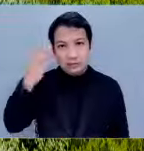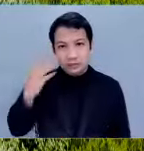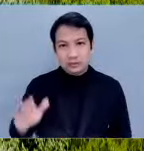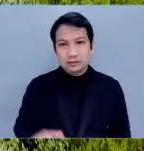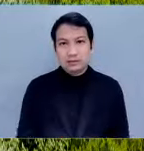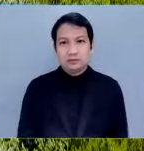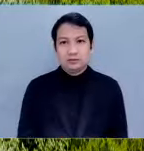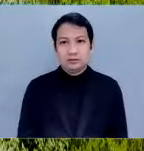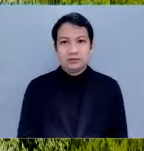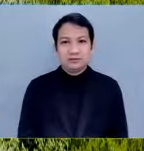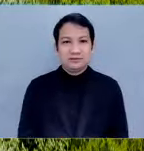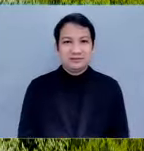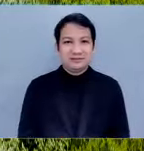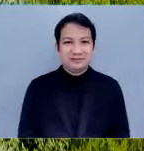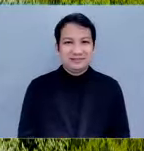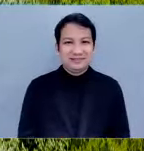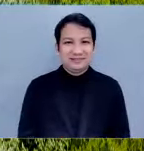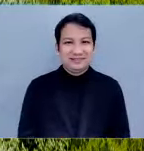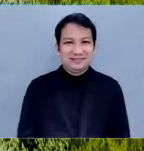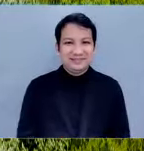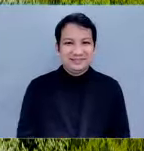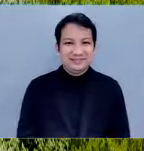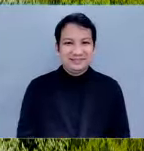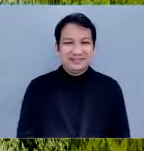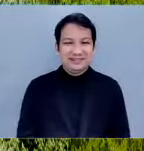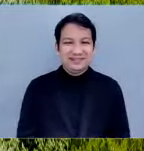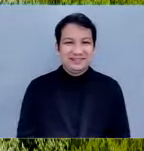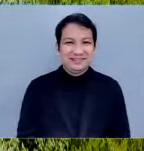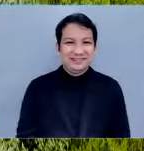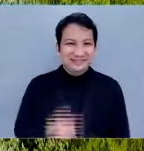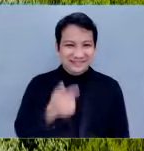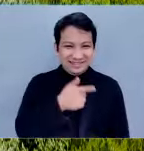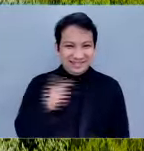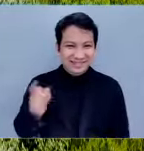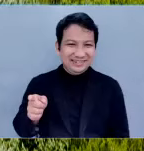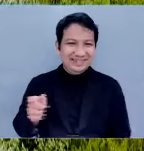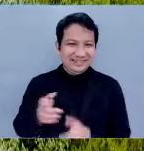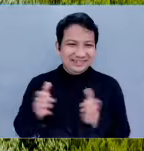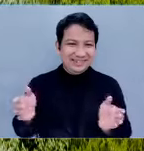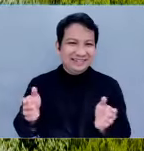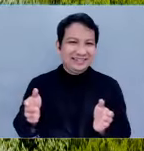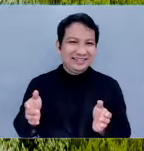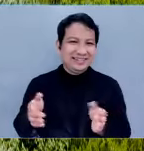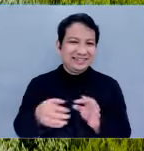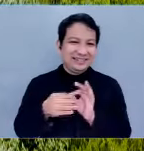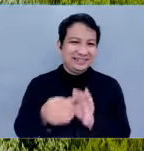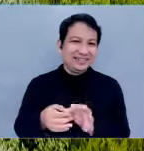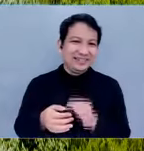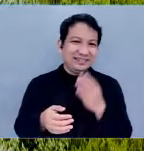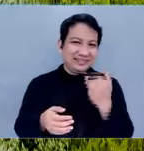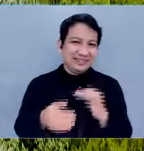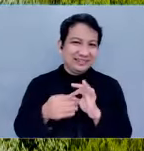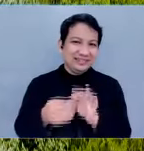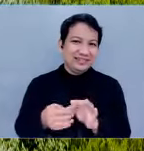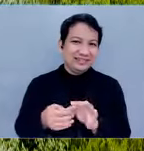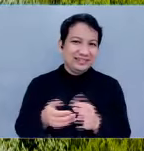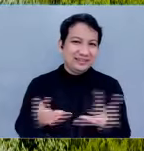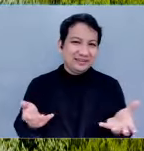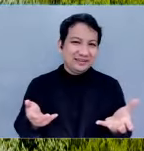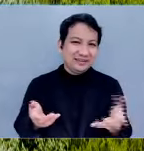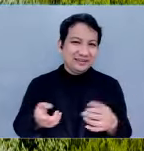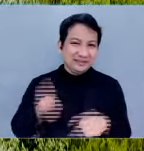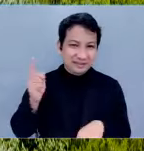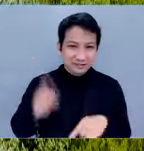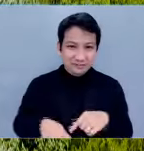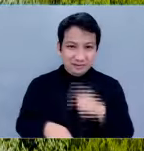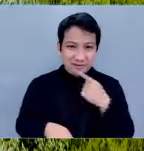mga... tungkol sa mga... Bakit tayo may saigaw mo? Kasi, hindi pwedeng sabihin mo lang,